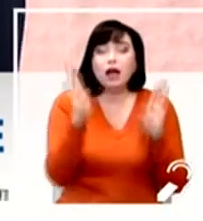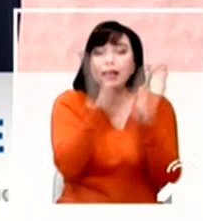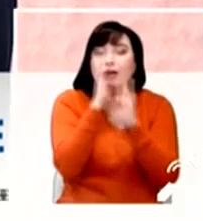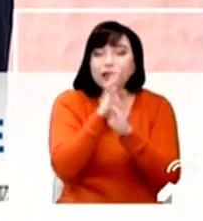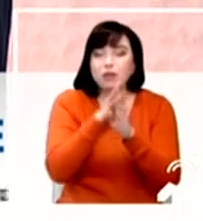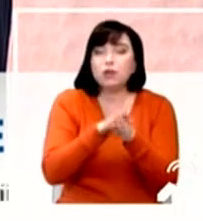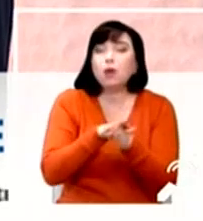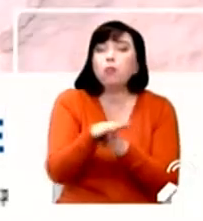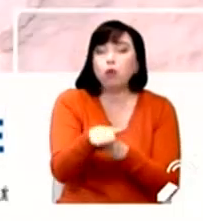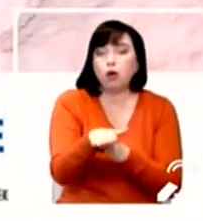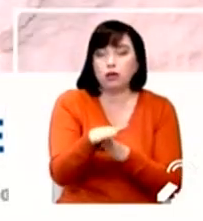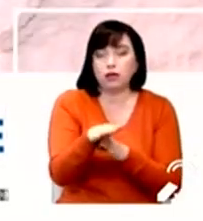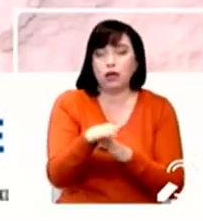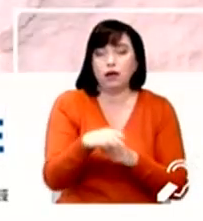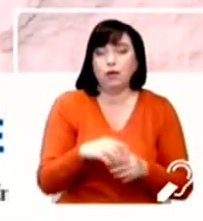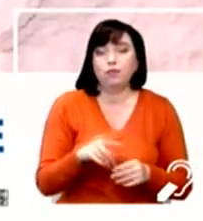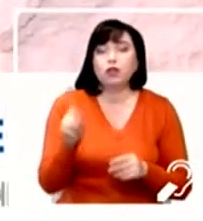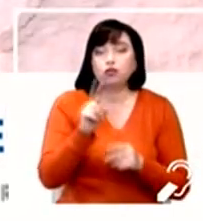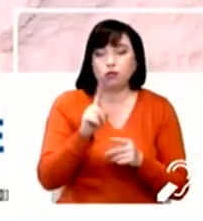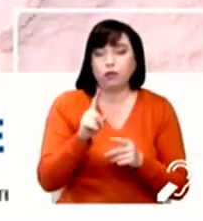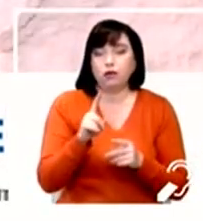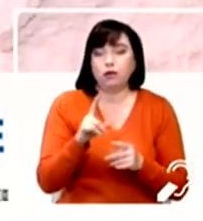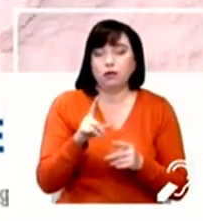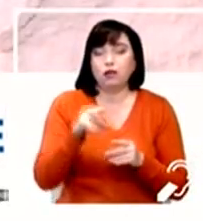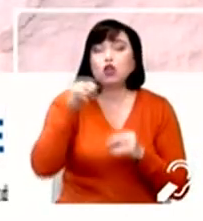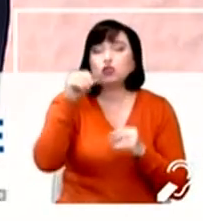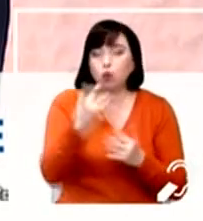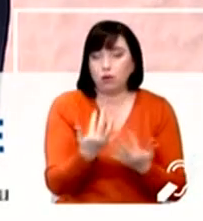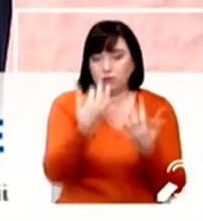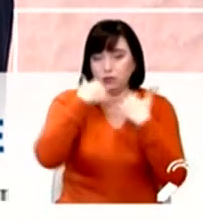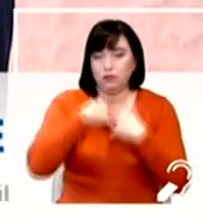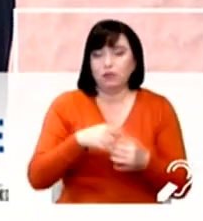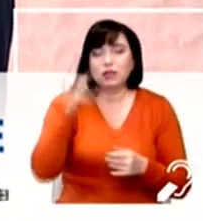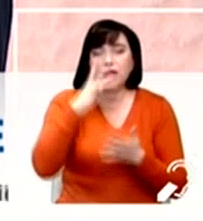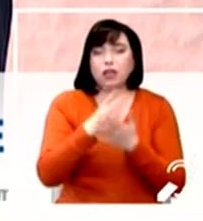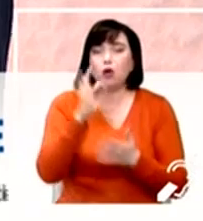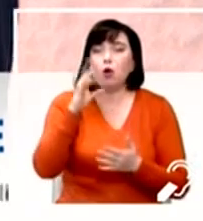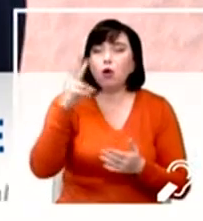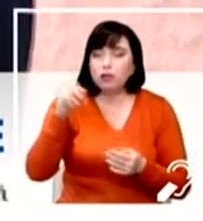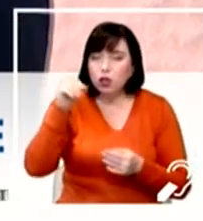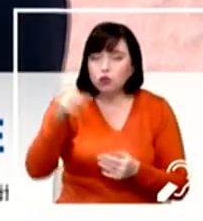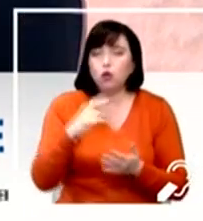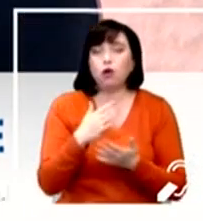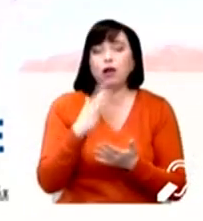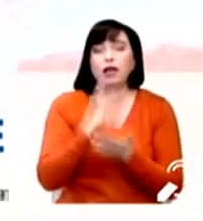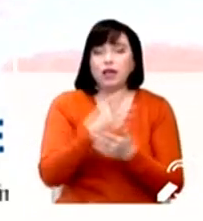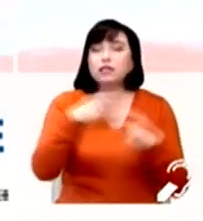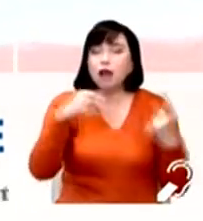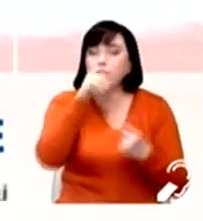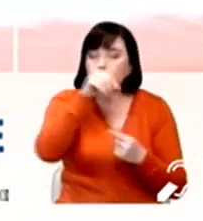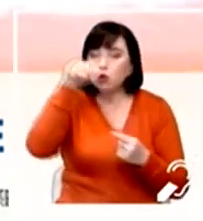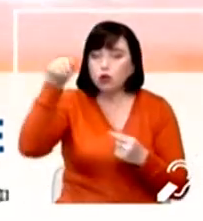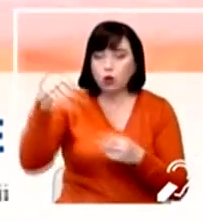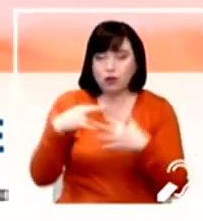în totalitate sau a se imita salina naturală, precum cunoaștem salina din Târgu Ocna, salina de la Turda, cele din România.